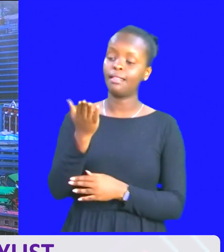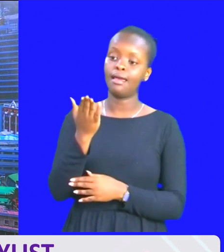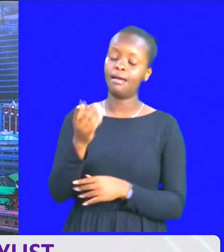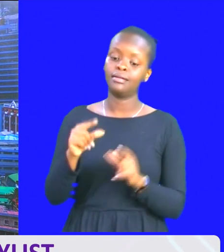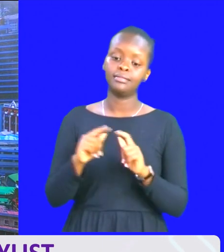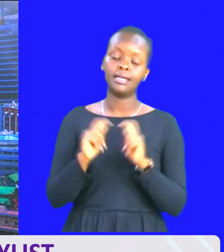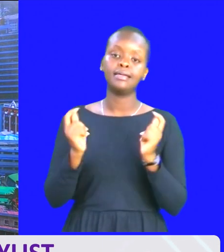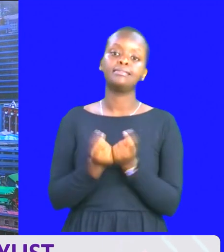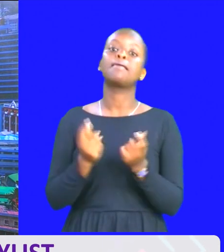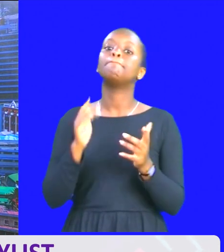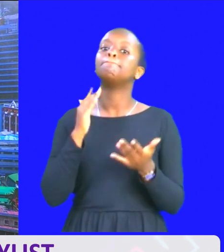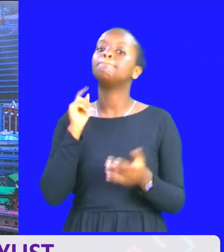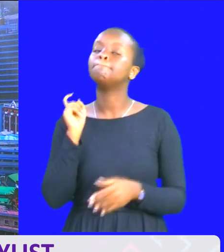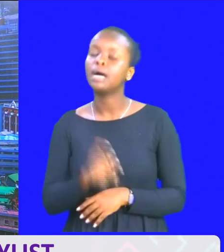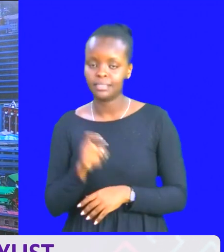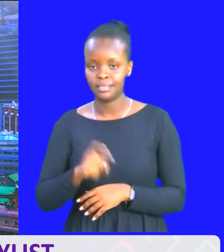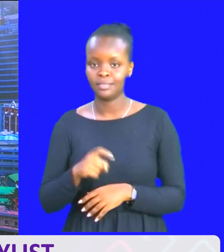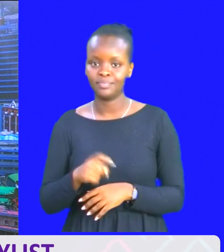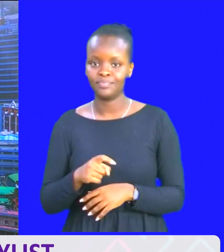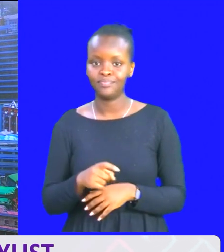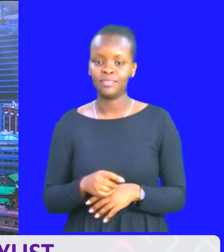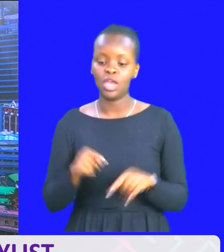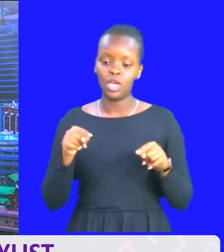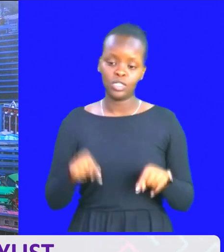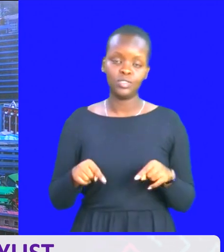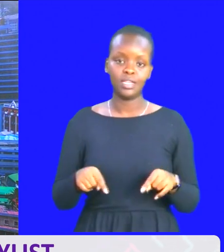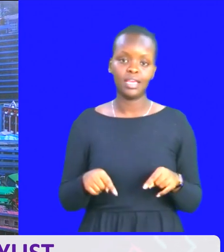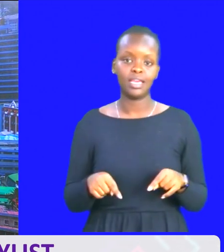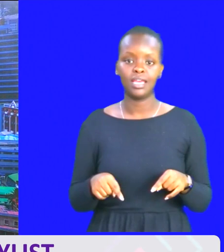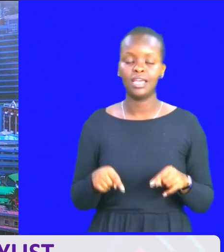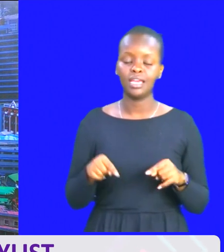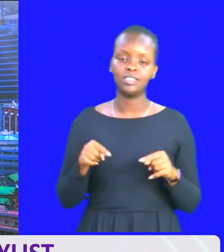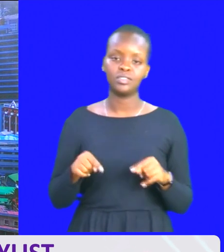chakuna cha hebu mamka na mguu ya left leo. Lazima